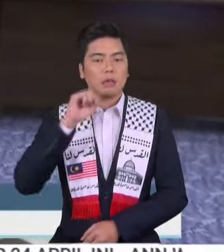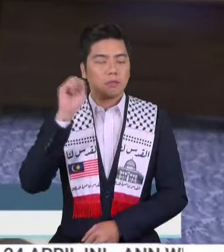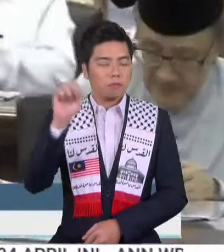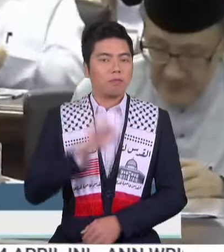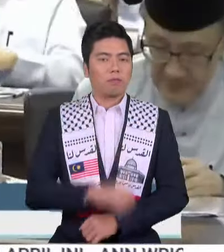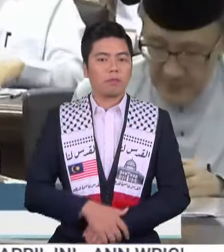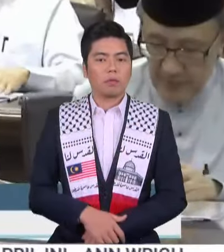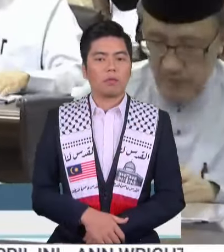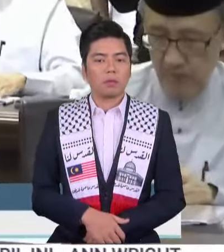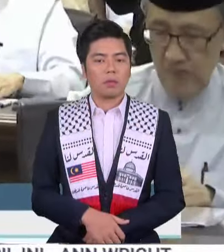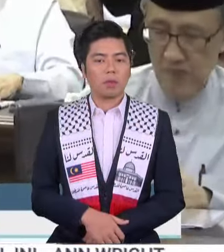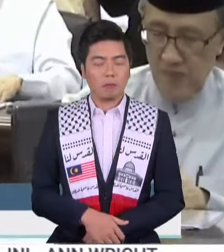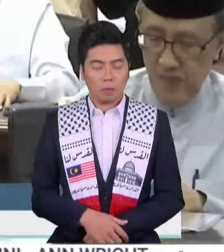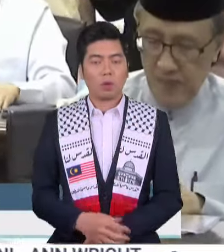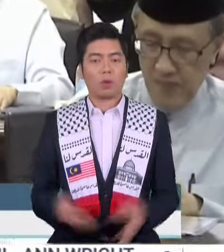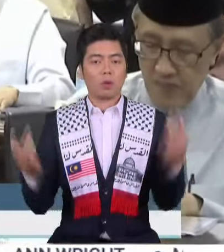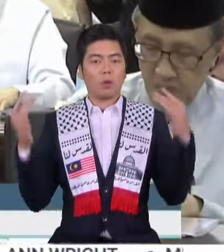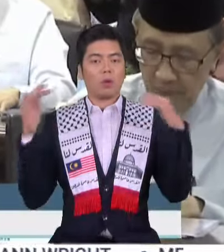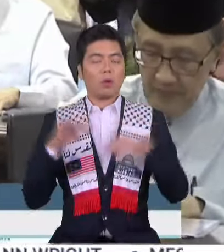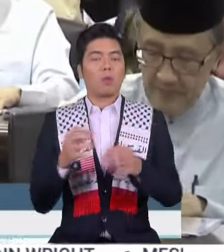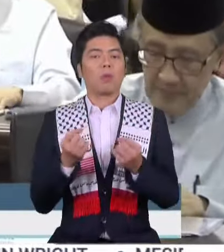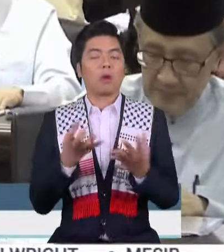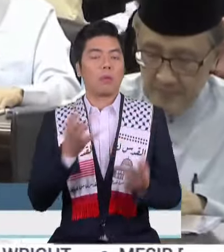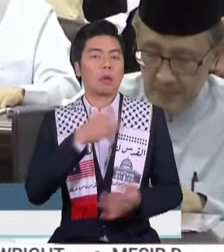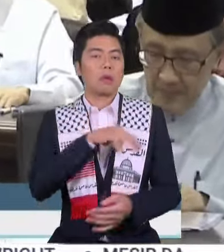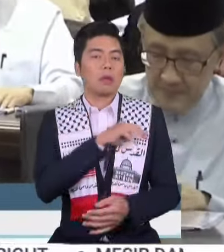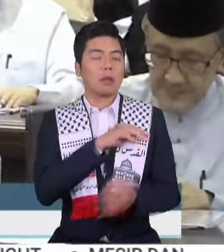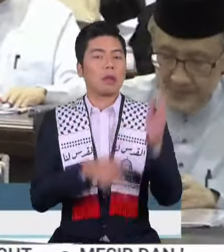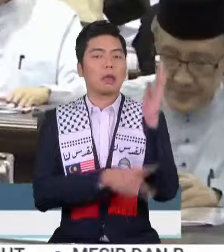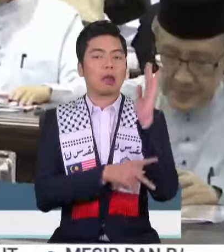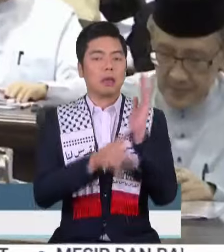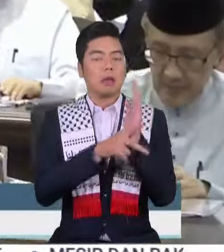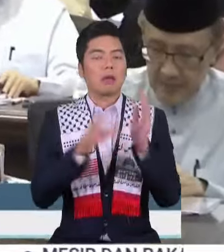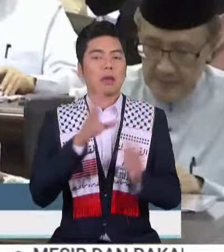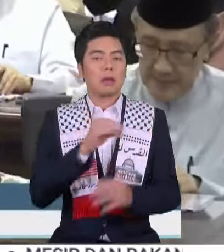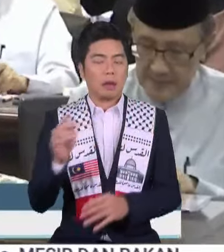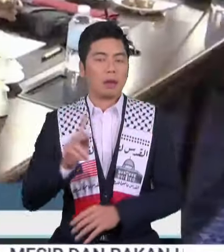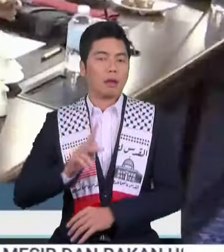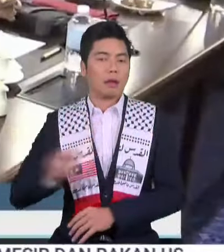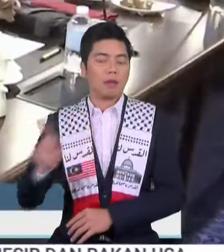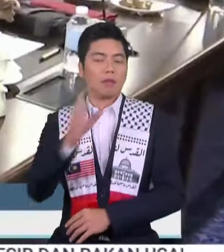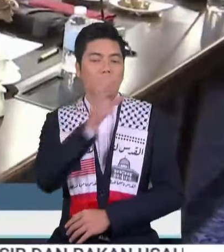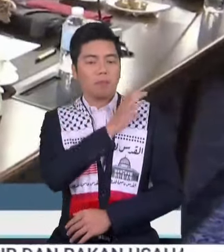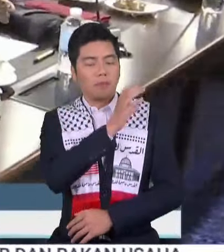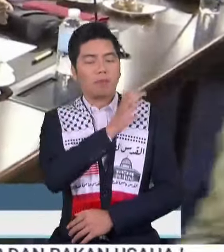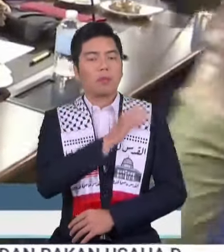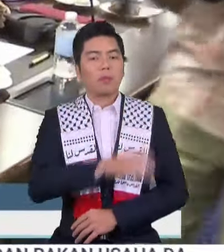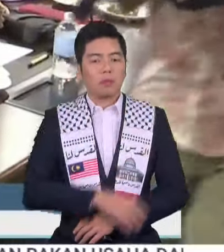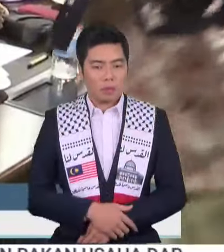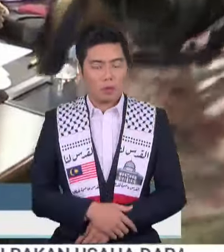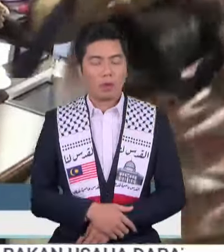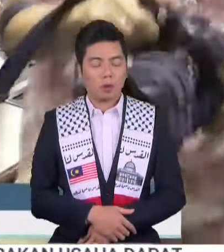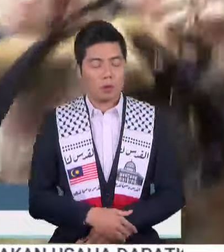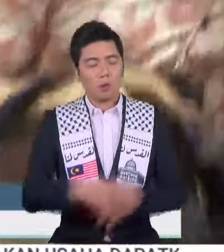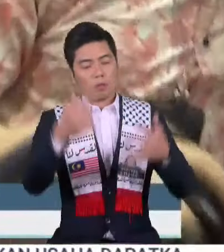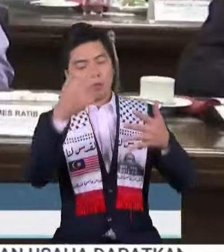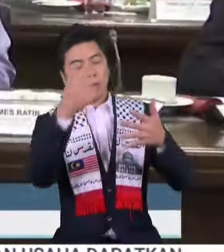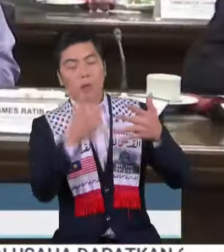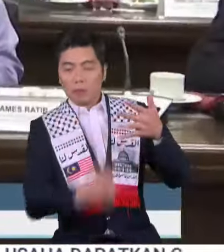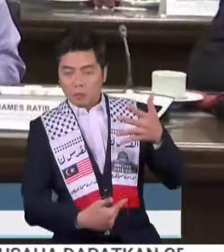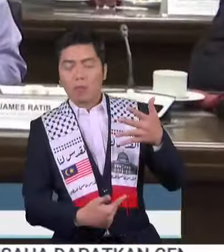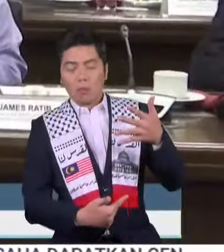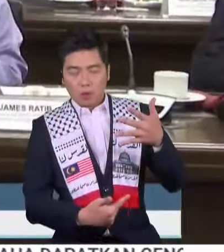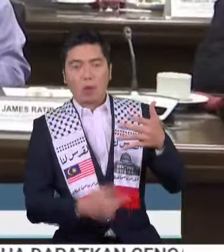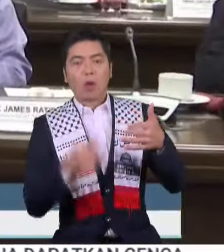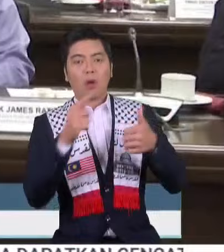Untong. Turut dihadiri beberapa Menteri Kabinet dan Pegawai Kanan Kerajaan. Antara disentuh adalah mengenai keperluan